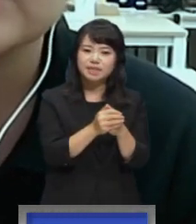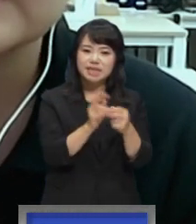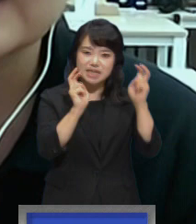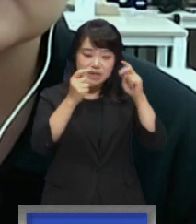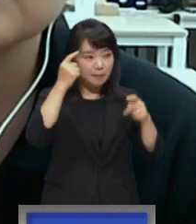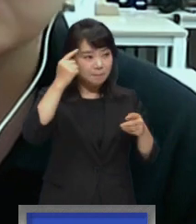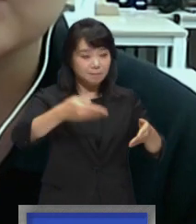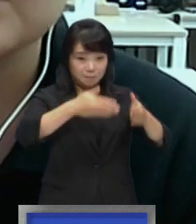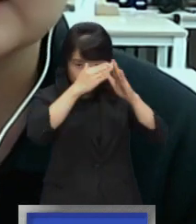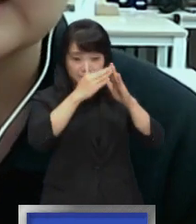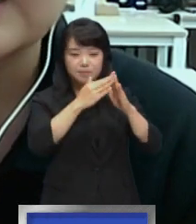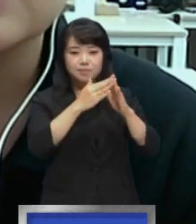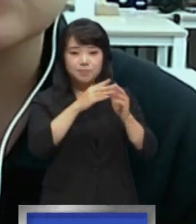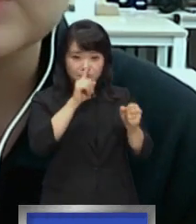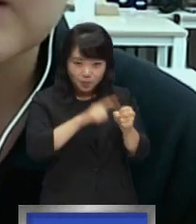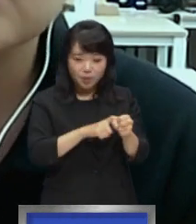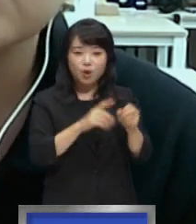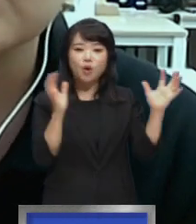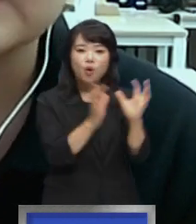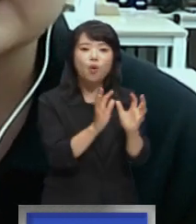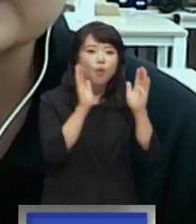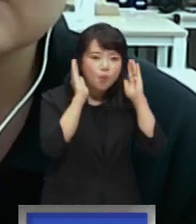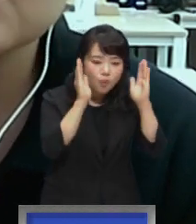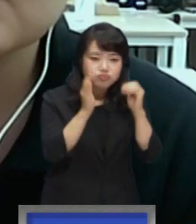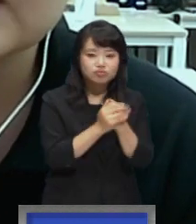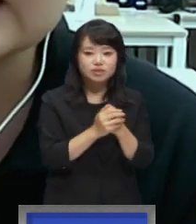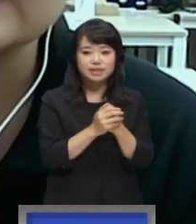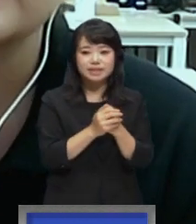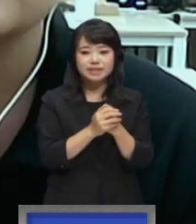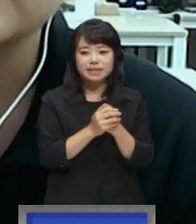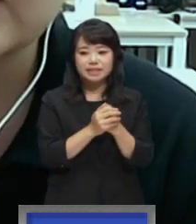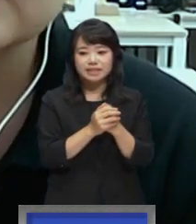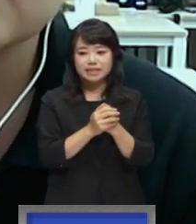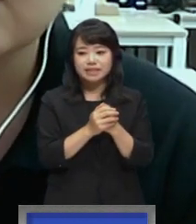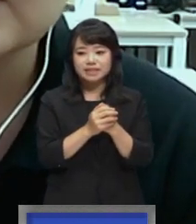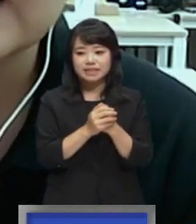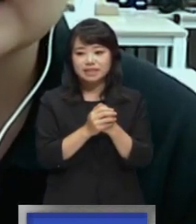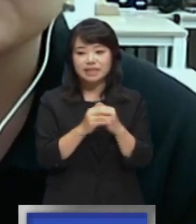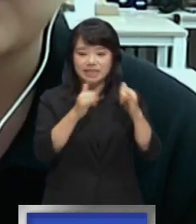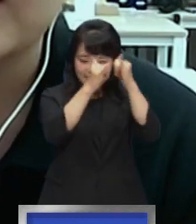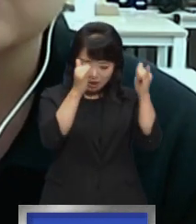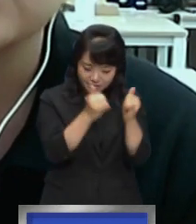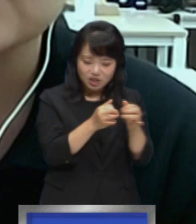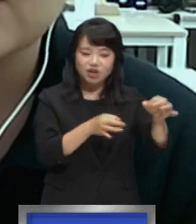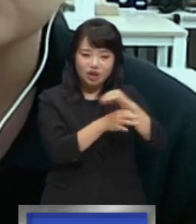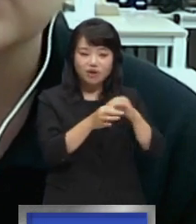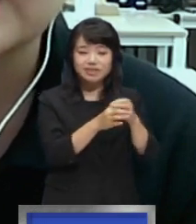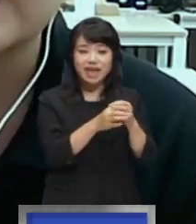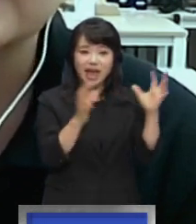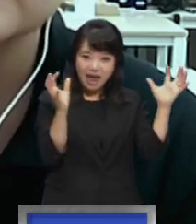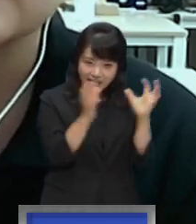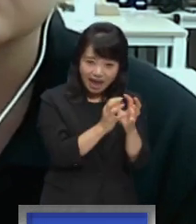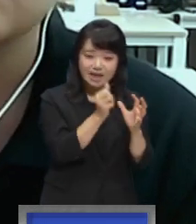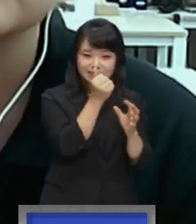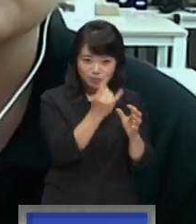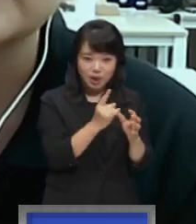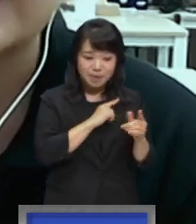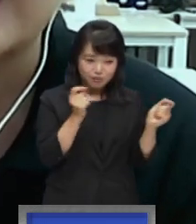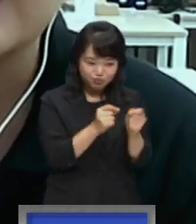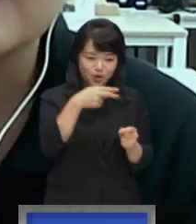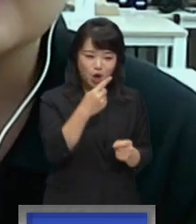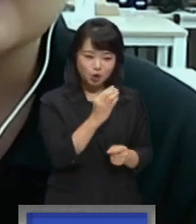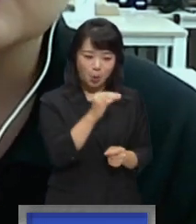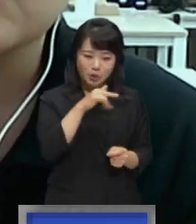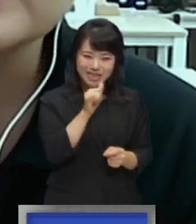창업을 지원하는 학습 모임인 동대문구 주민들의 창조적인 사회적 경제 학습회, 줄여서 동창회가 진행되고